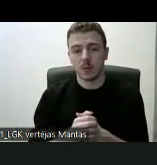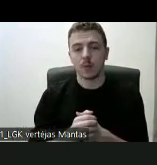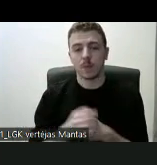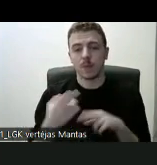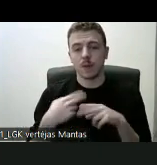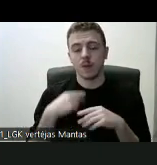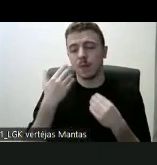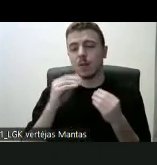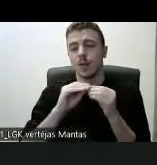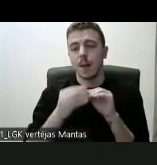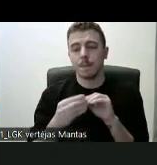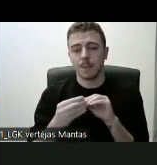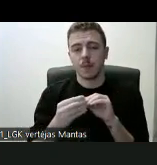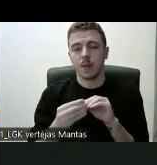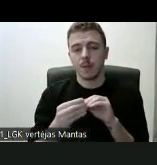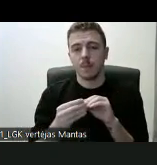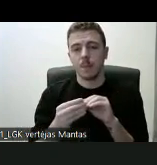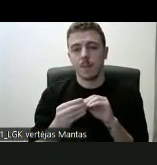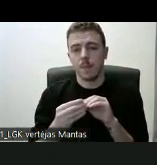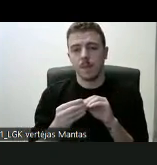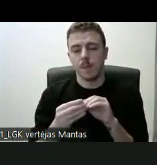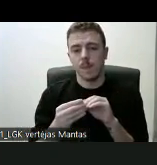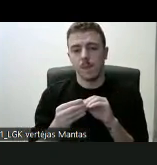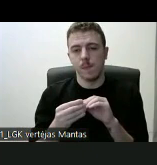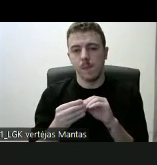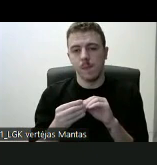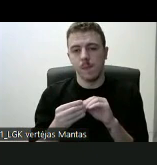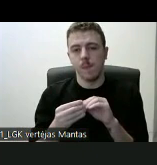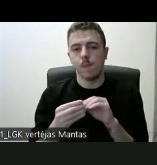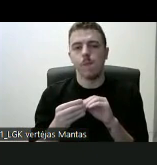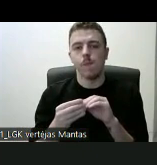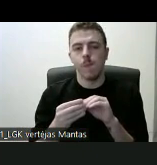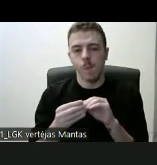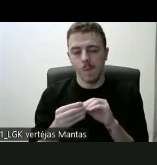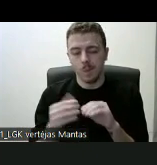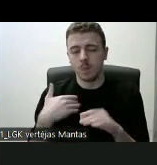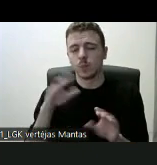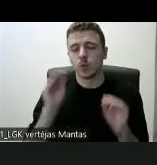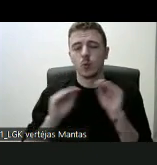aptarėme. Ir aš sukursiu jūsų vėl kambarius.